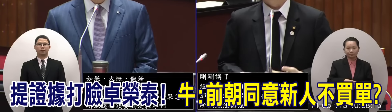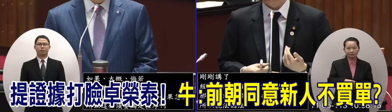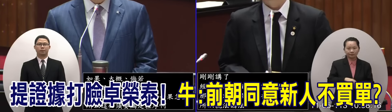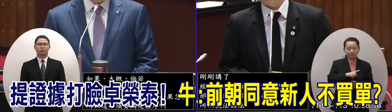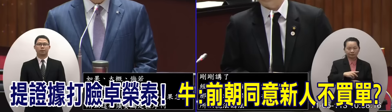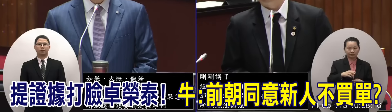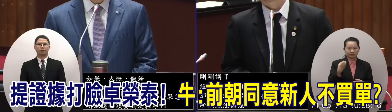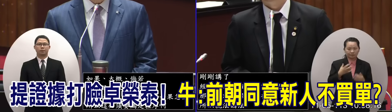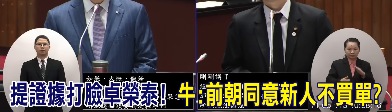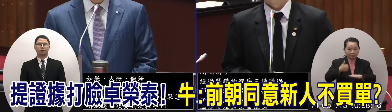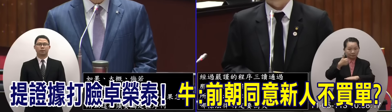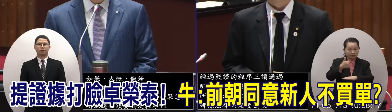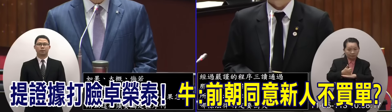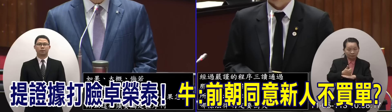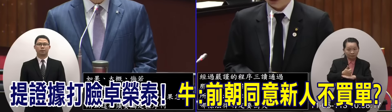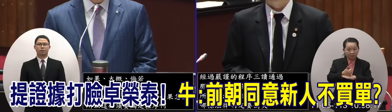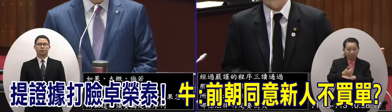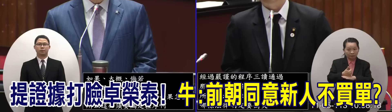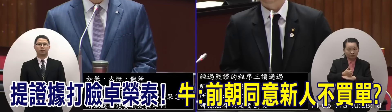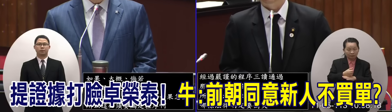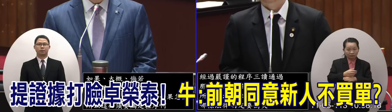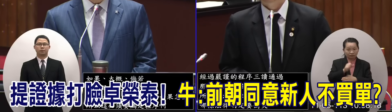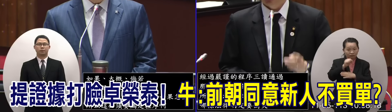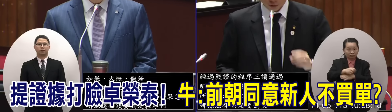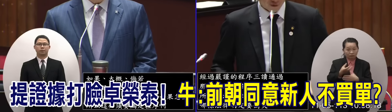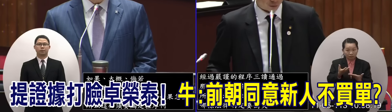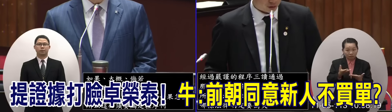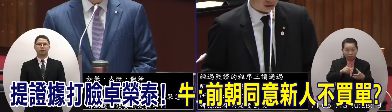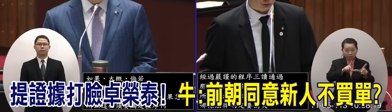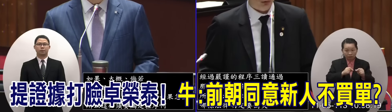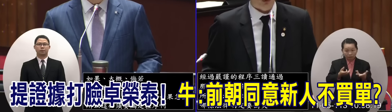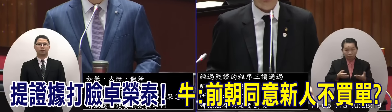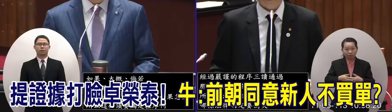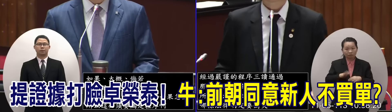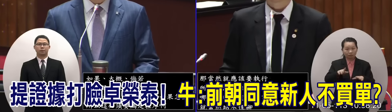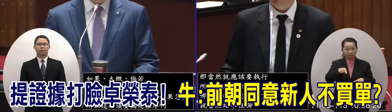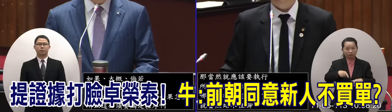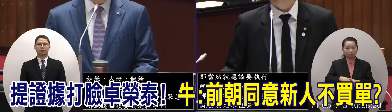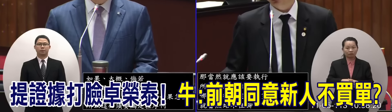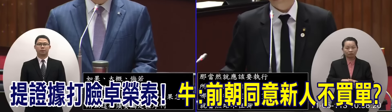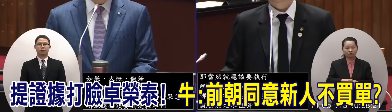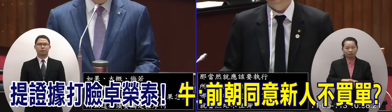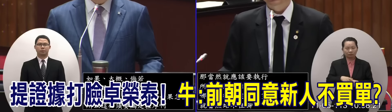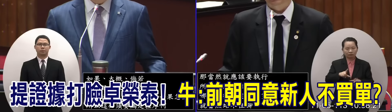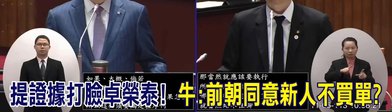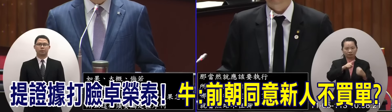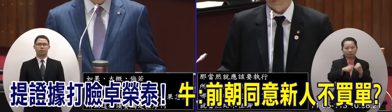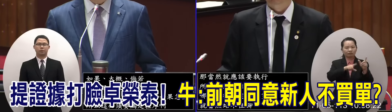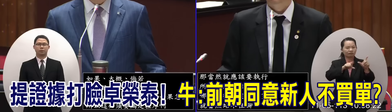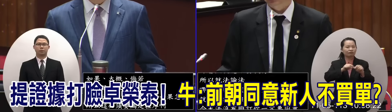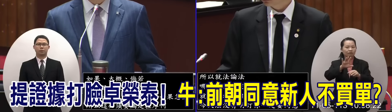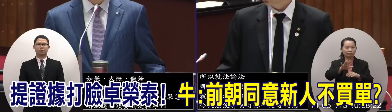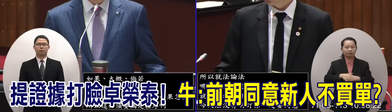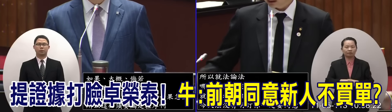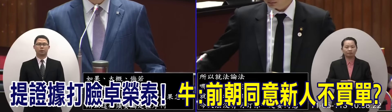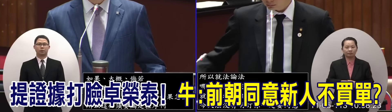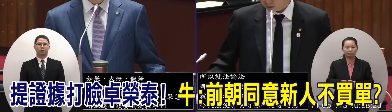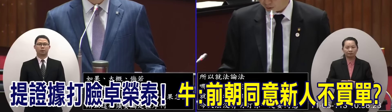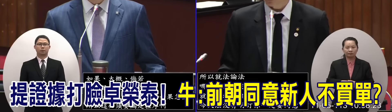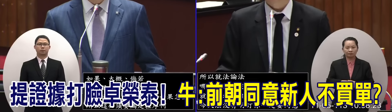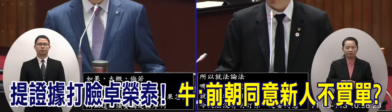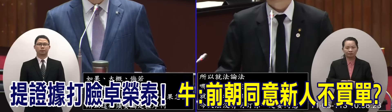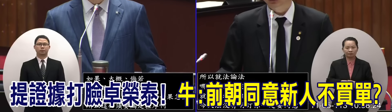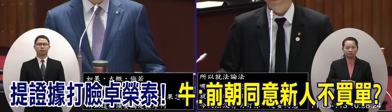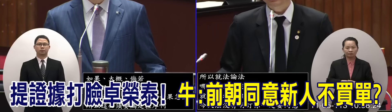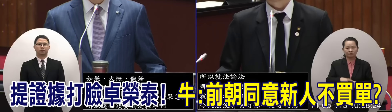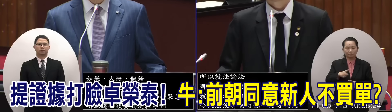了新人就不买单吗？这样恐怕有失风范了。所以从法律的角度，我想这是一个于法有据的事情啊，在也